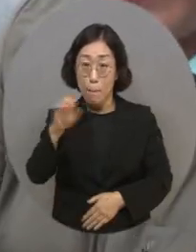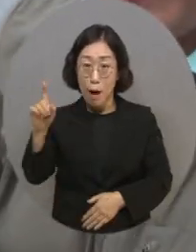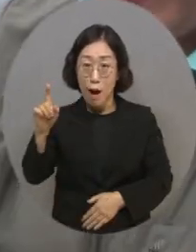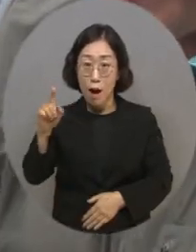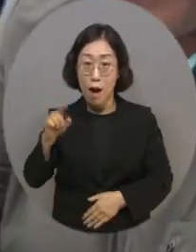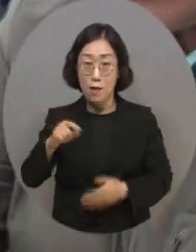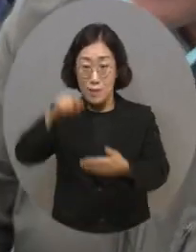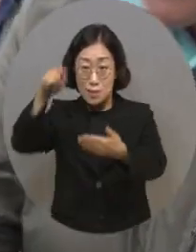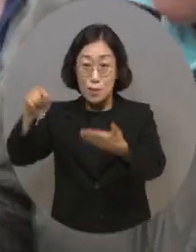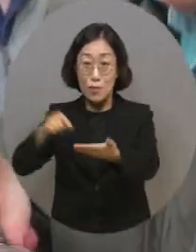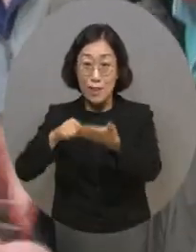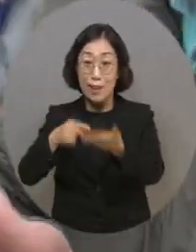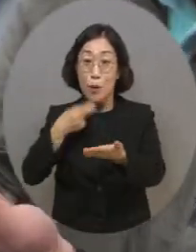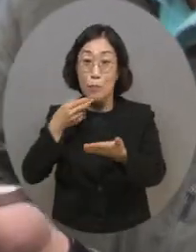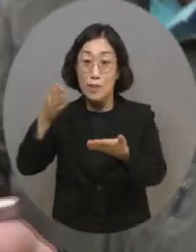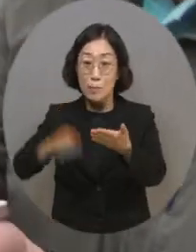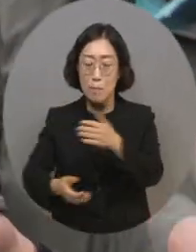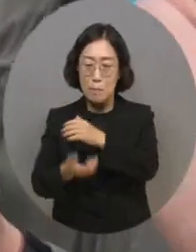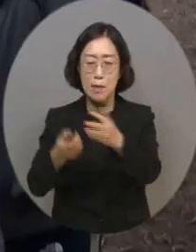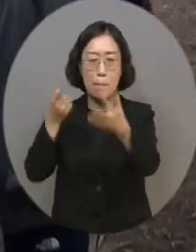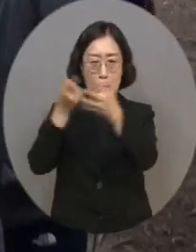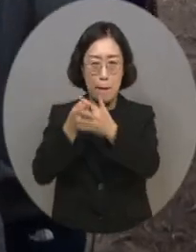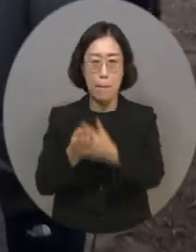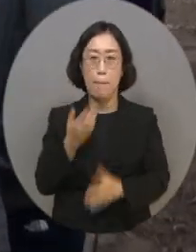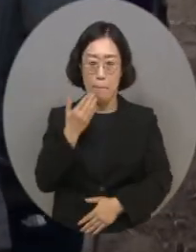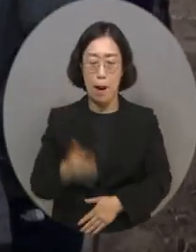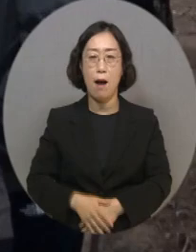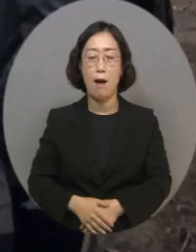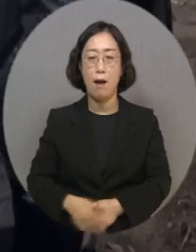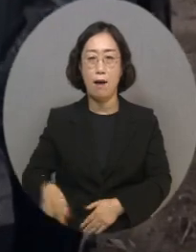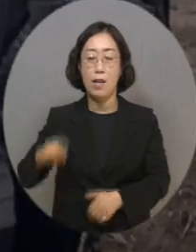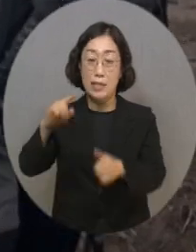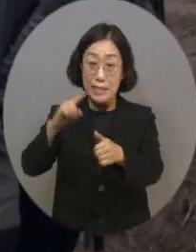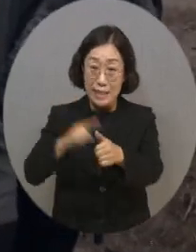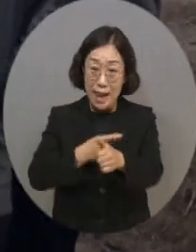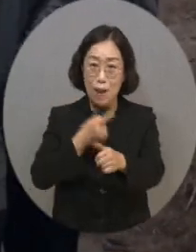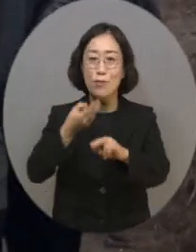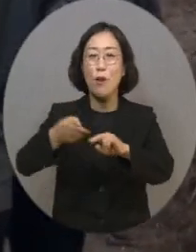않는 변화도 예측할 수 있습니다. 자연이 주는